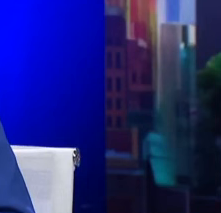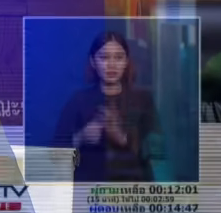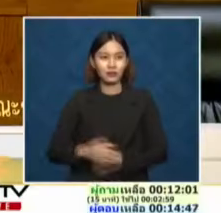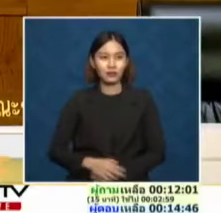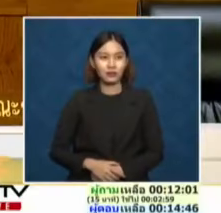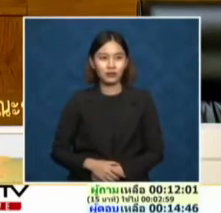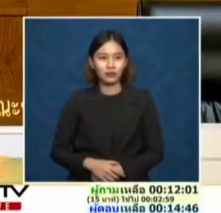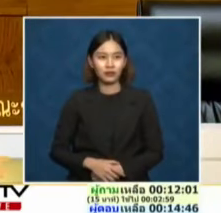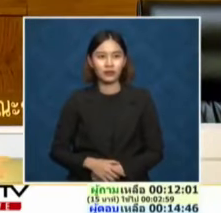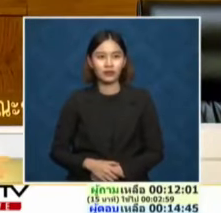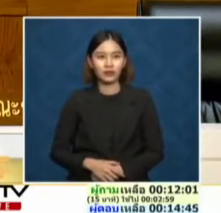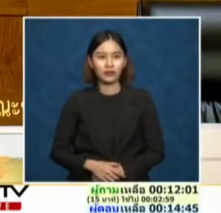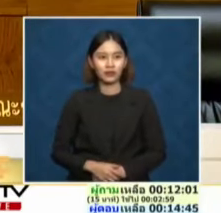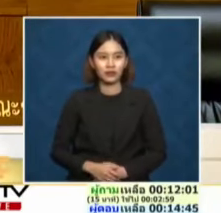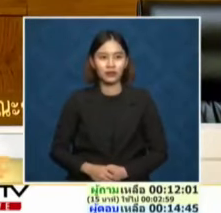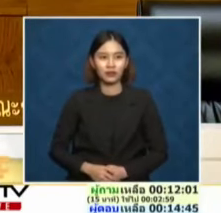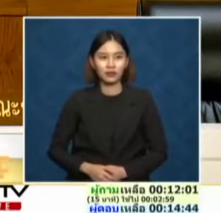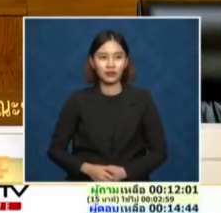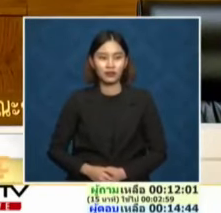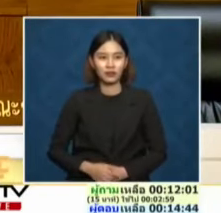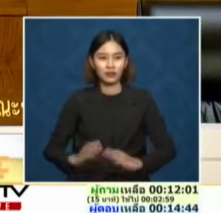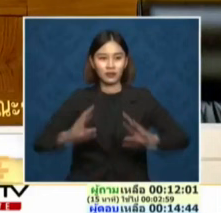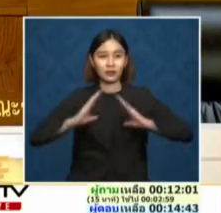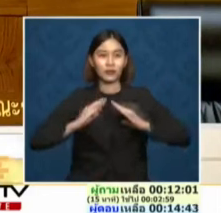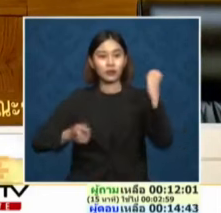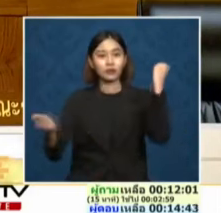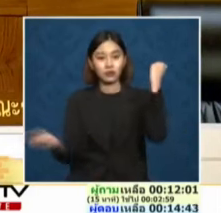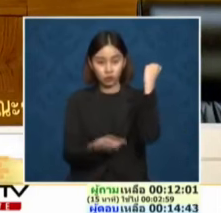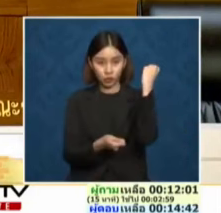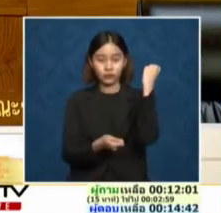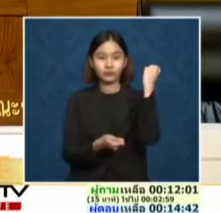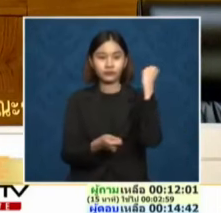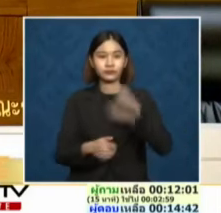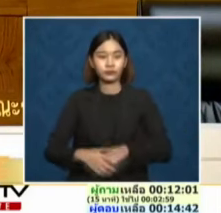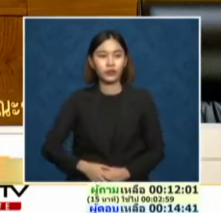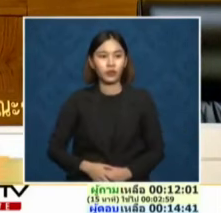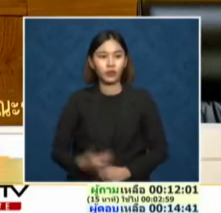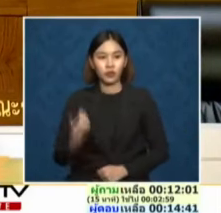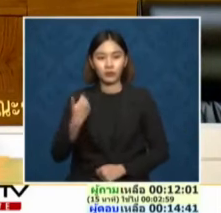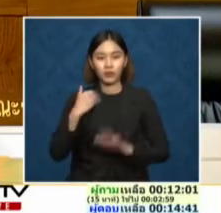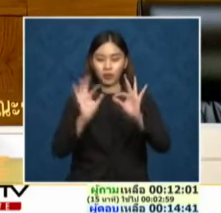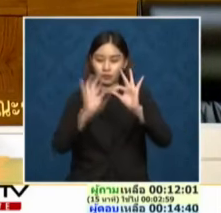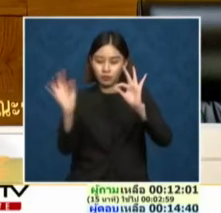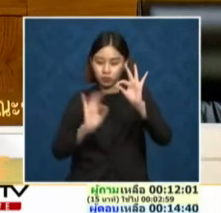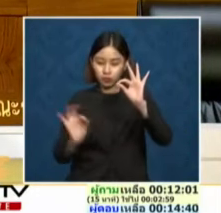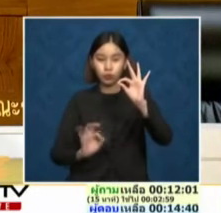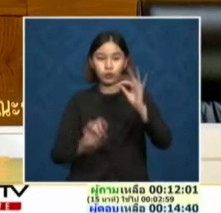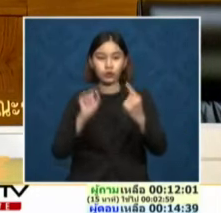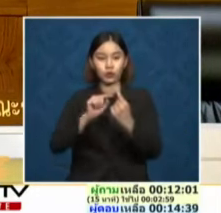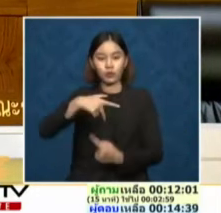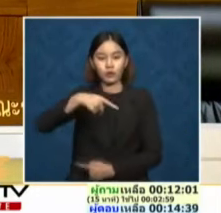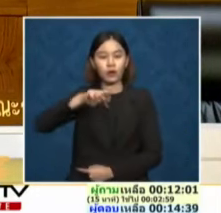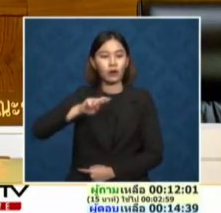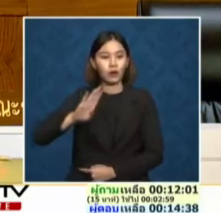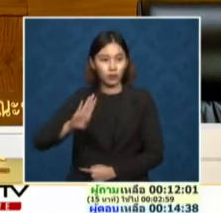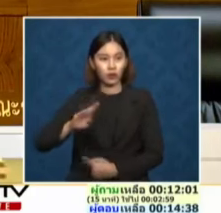ผมไม่ได้ถามเลยเพราะฉะนั้นเนี่ยชัดเจนเหมือนกันว่ากระทู้ถามสดเมื่อวานถ้าเกิดเคลียร์กับสังคมได้ชี้แจง